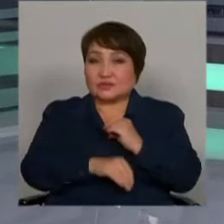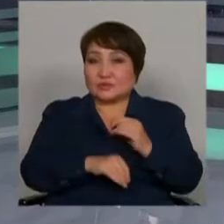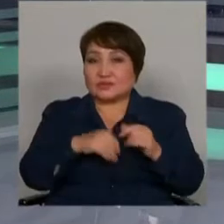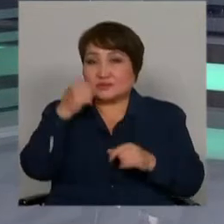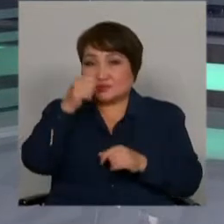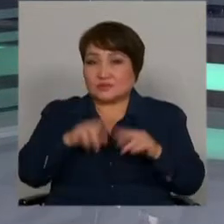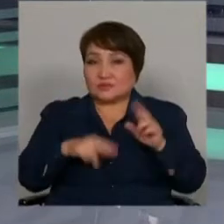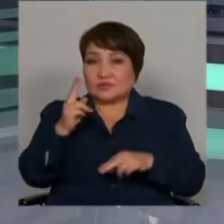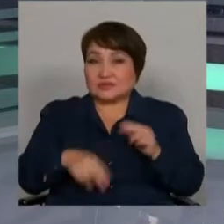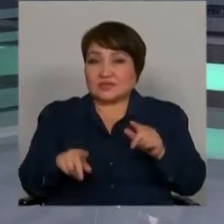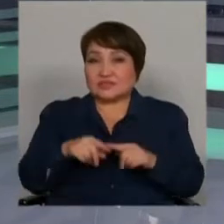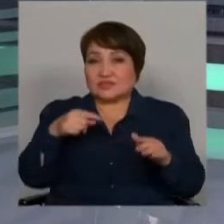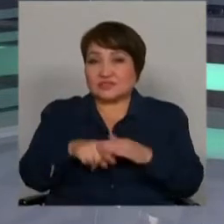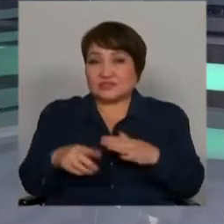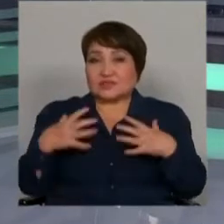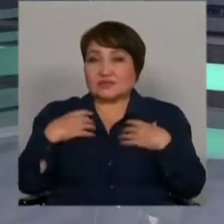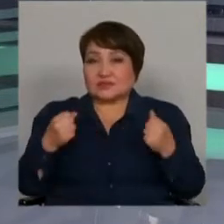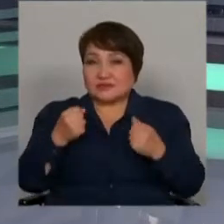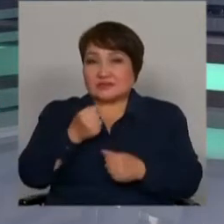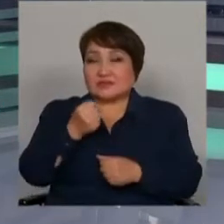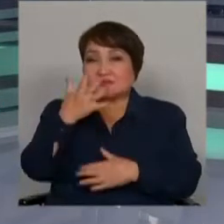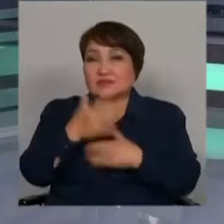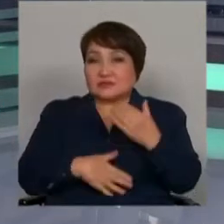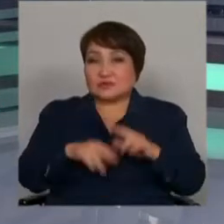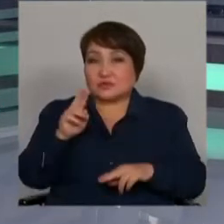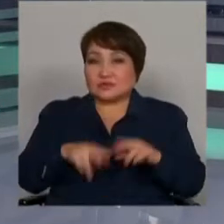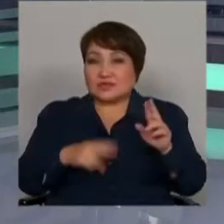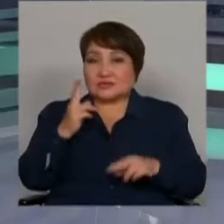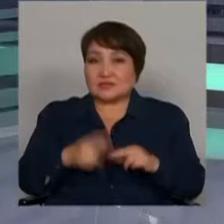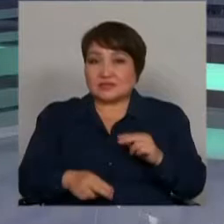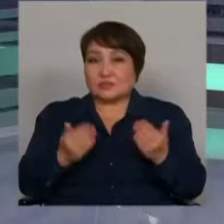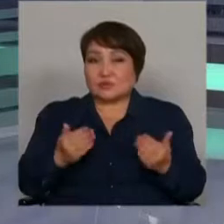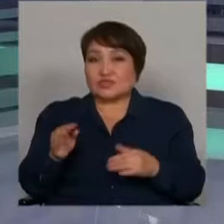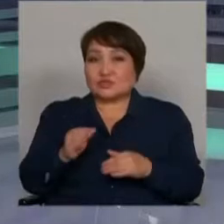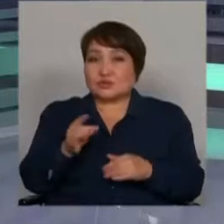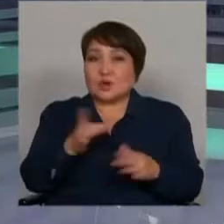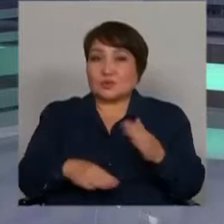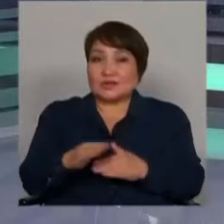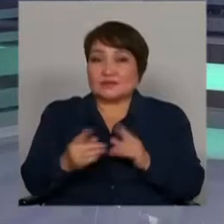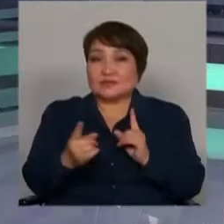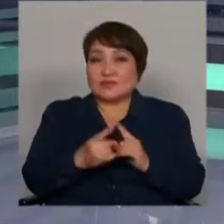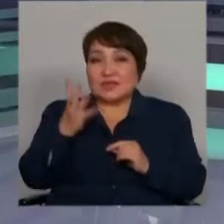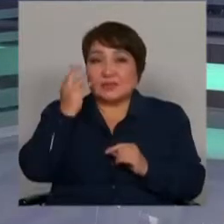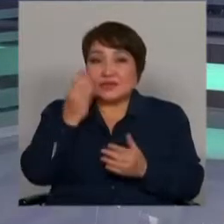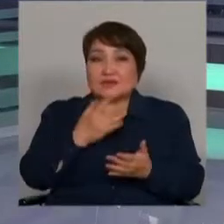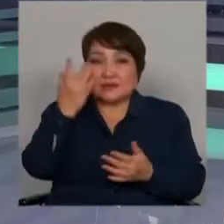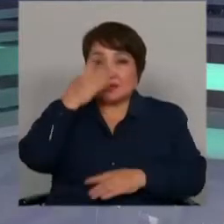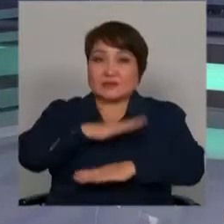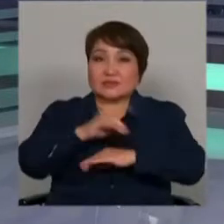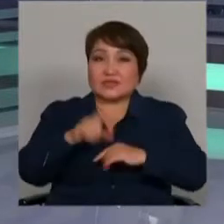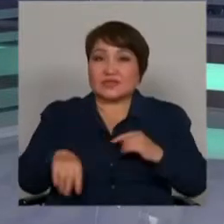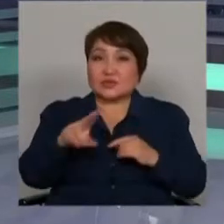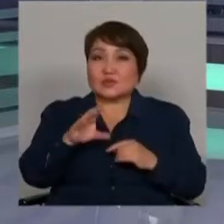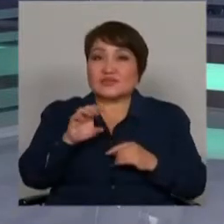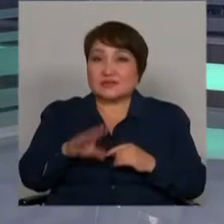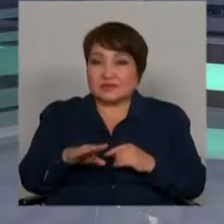дене шынықтыру сауықтыру кешенінің құрылысы аяқталыпты. Бүгін Жетісу ауданының халқымен кездескен Алматы әкімі Ерболат Досаев атқарылып